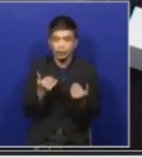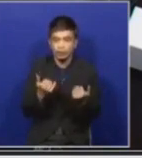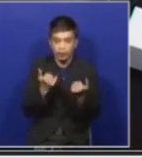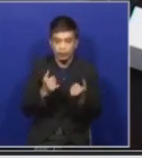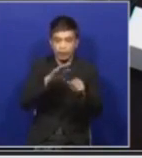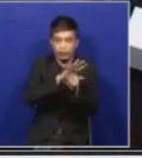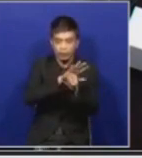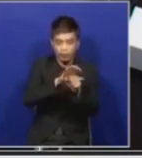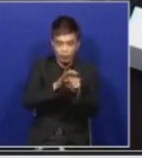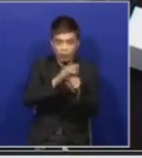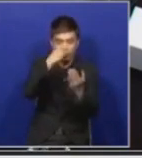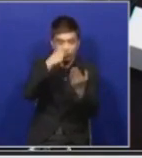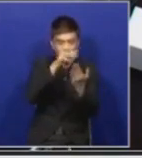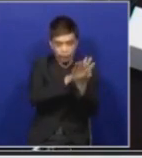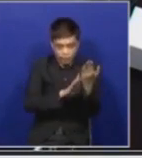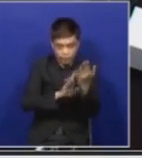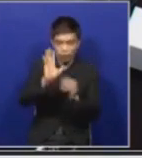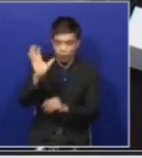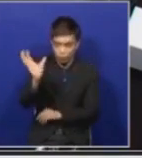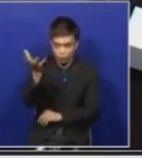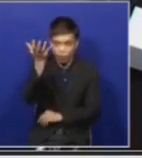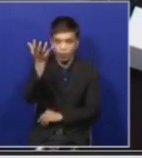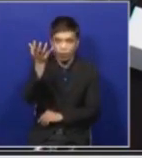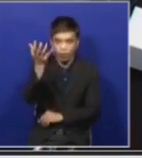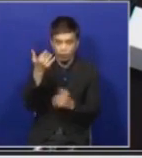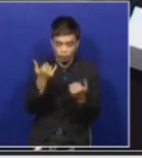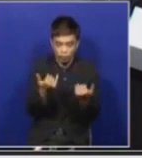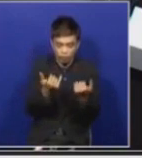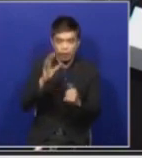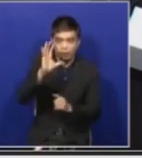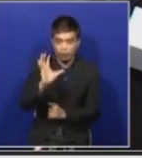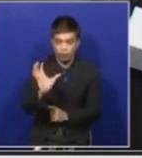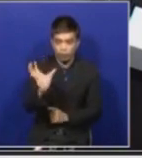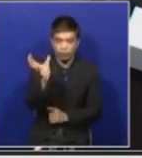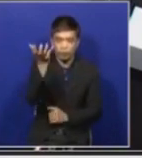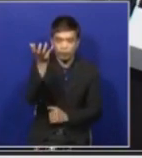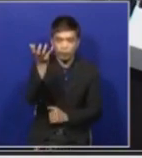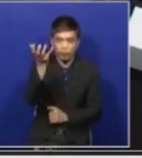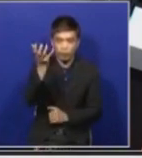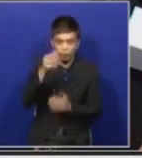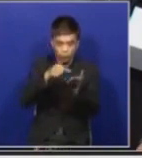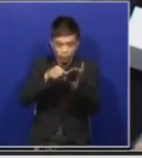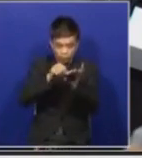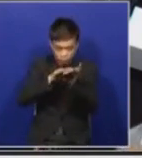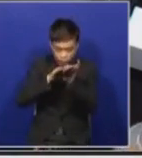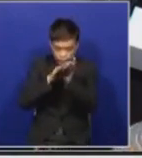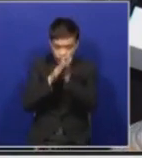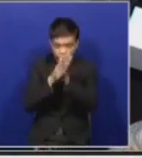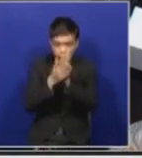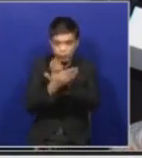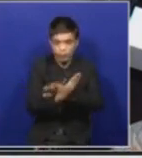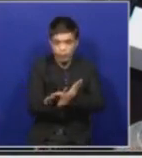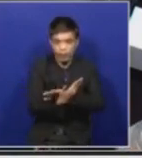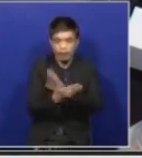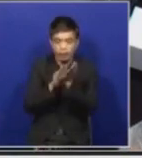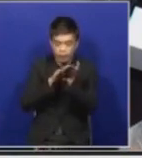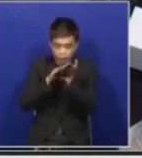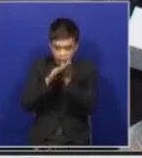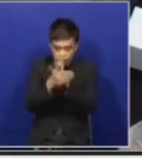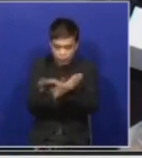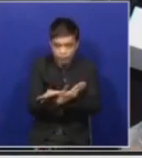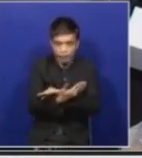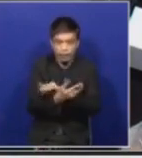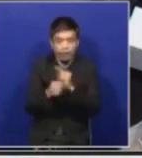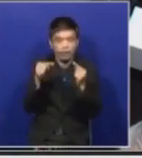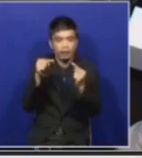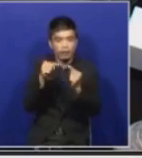ศไทยและของทั้งโลกนะครับทำให้ทั้งโลกนั้นต้องปรับเปลี่ยนภาวะที่เรียกว่า